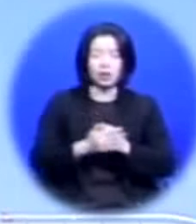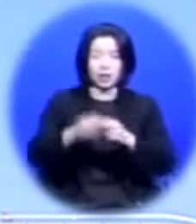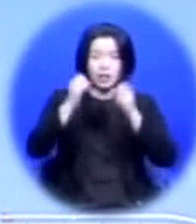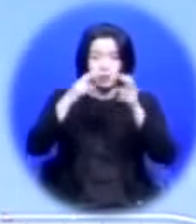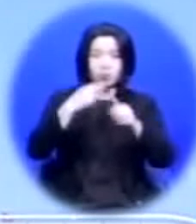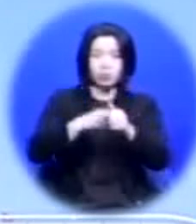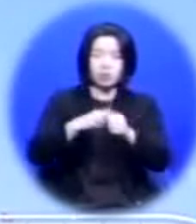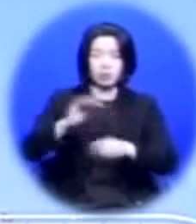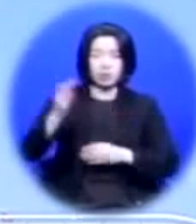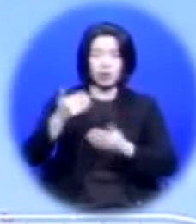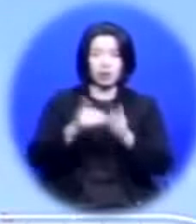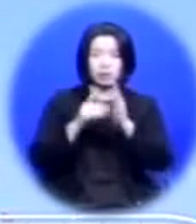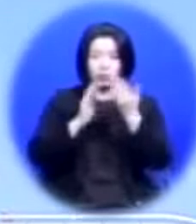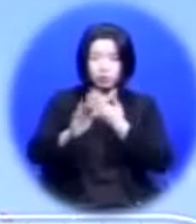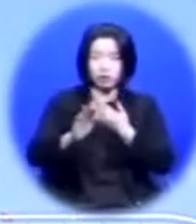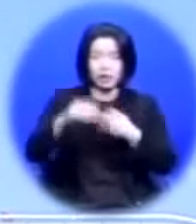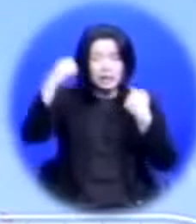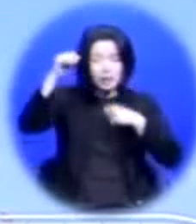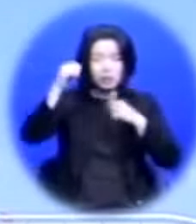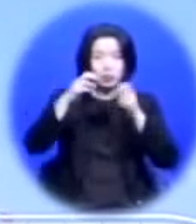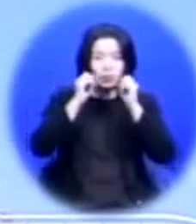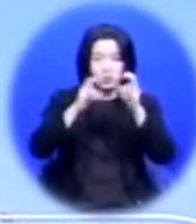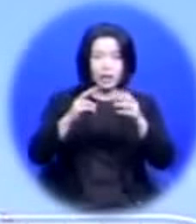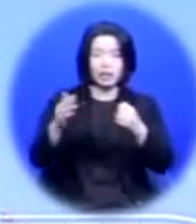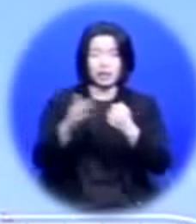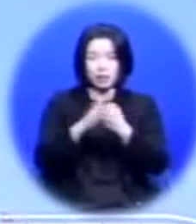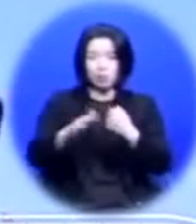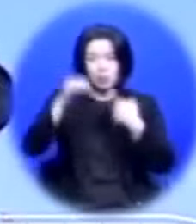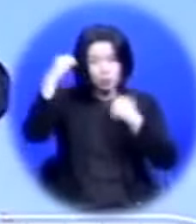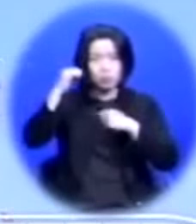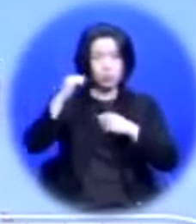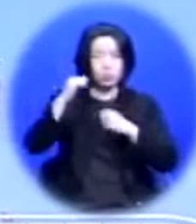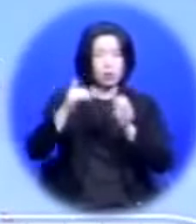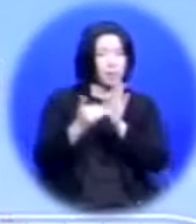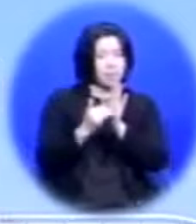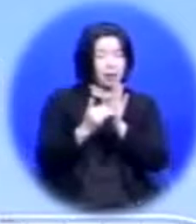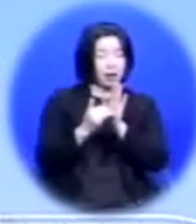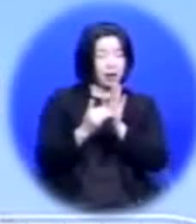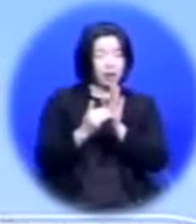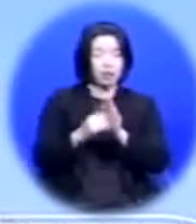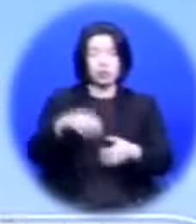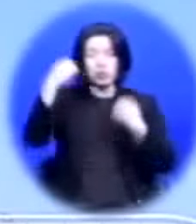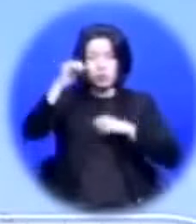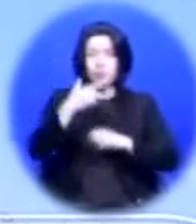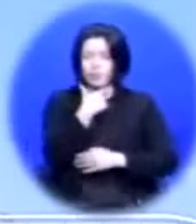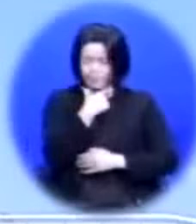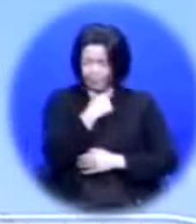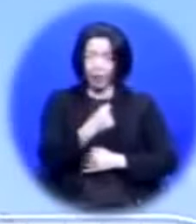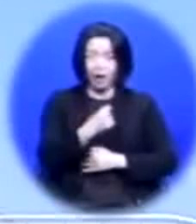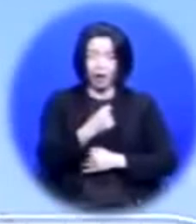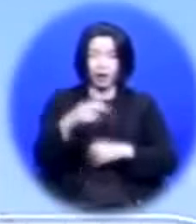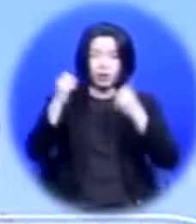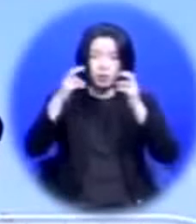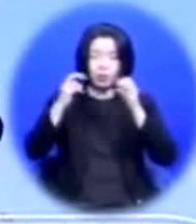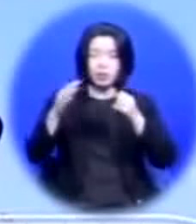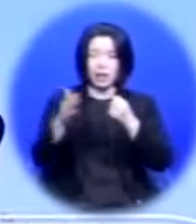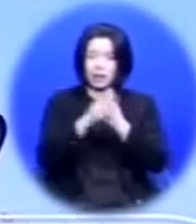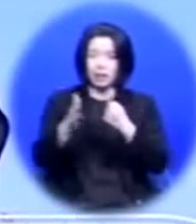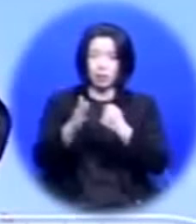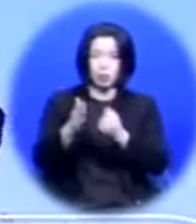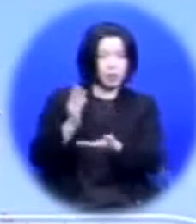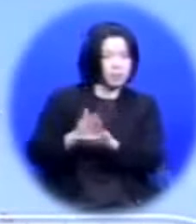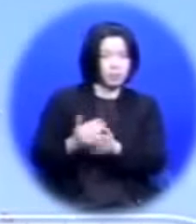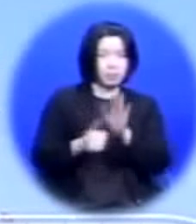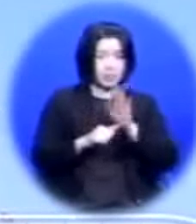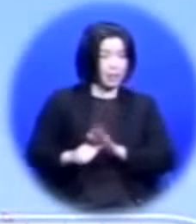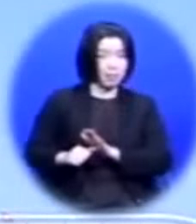다음에 선교사님이 춤을 추지 말아야 된다 춤을 추고 싶은데 선교사니까 춤을 추지 말아야 된다